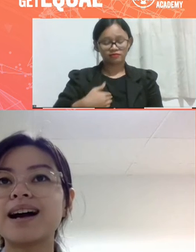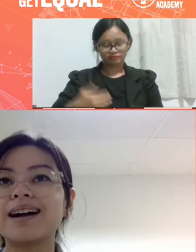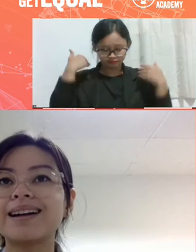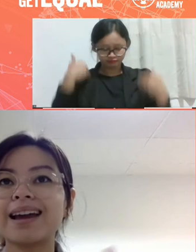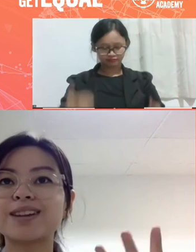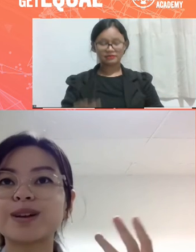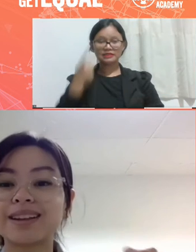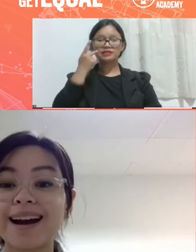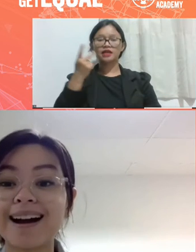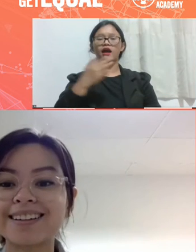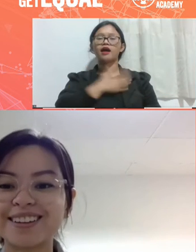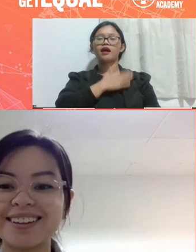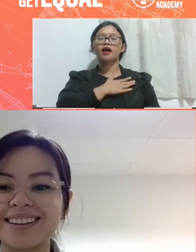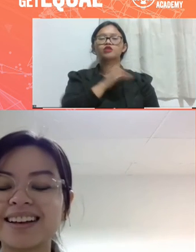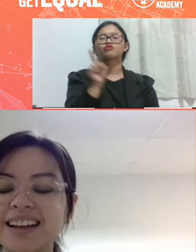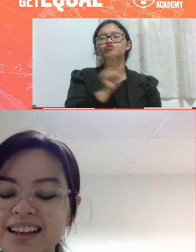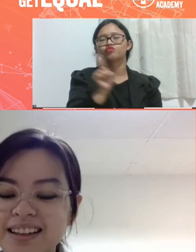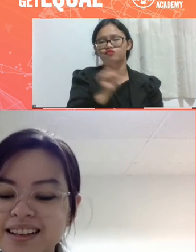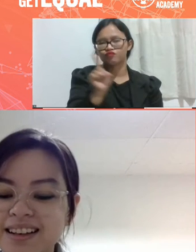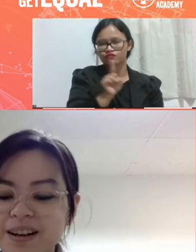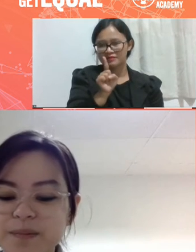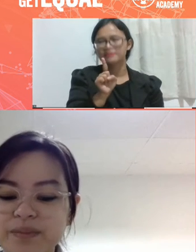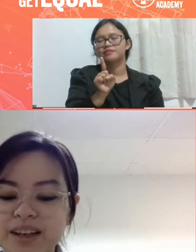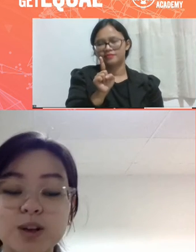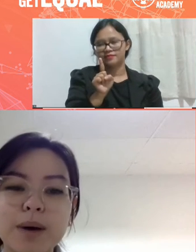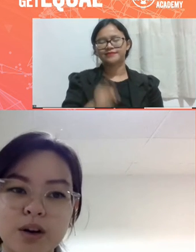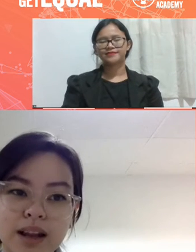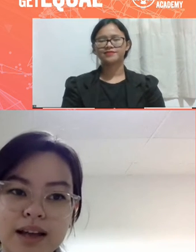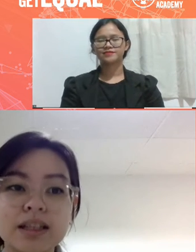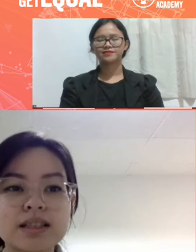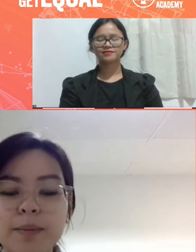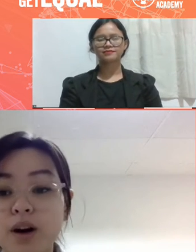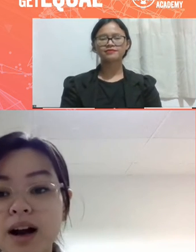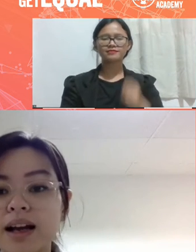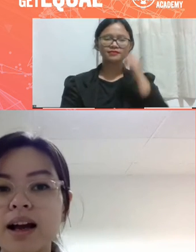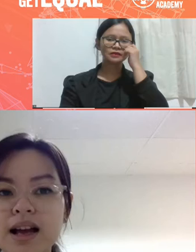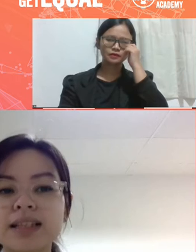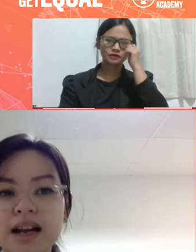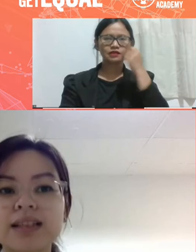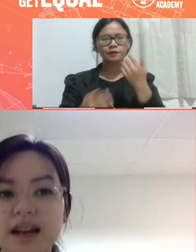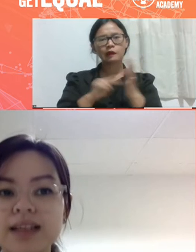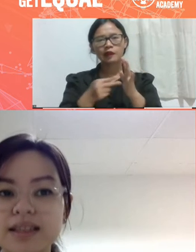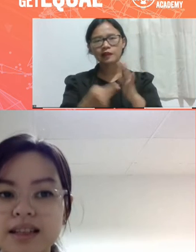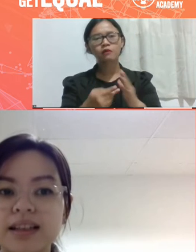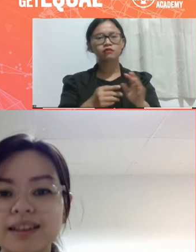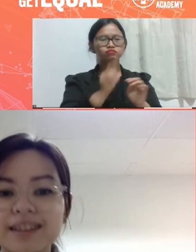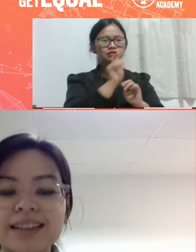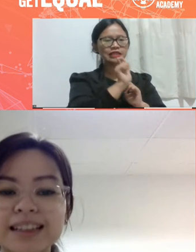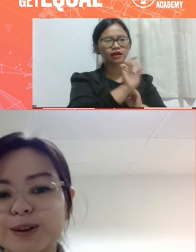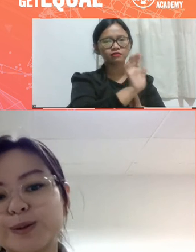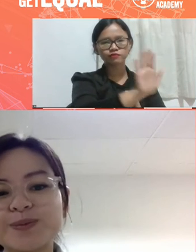bisa menjaga kayaknya itu ketenangan gitu ya di kehidupan online. Jadi setiap orang ada cara-caranya